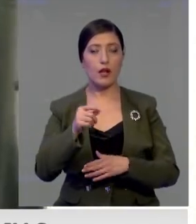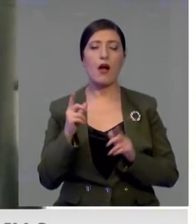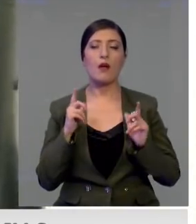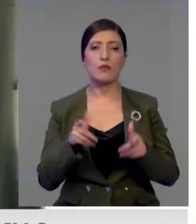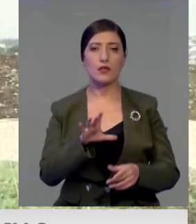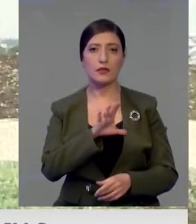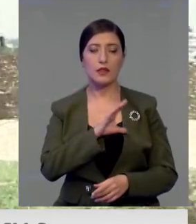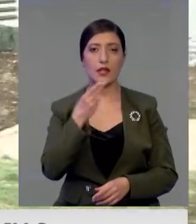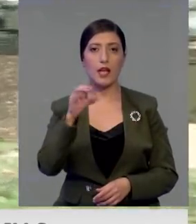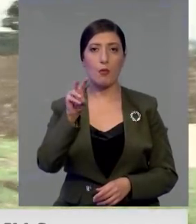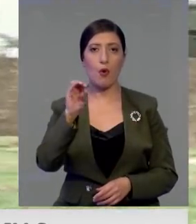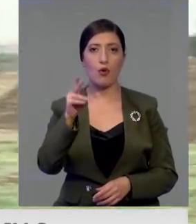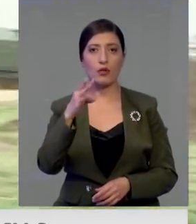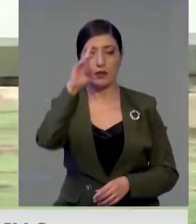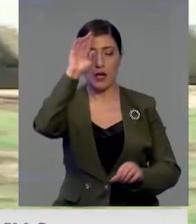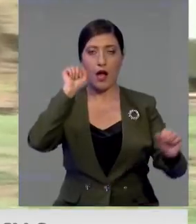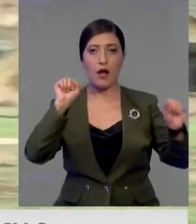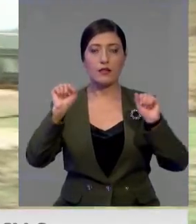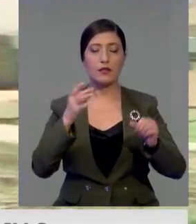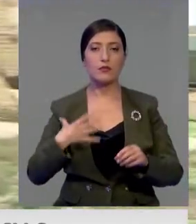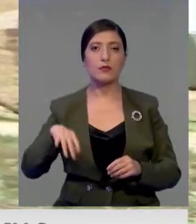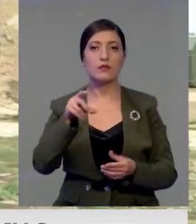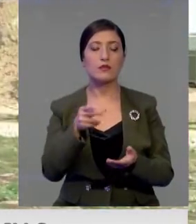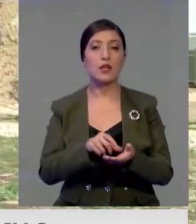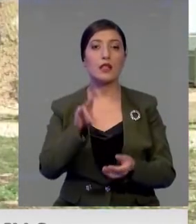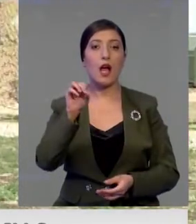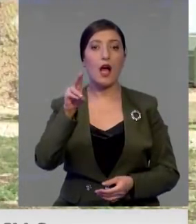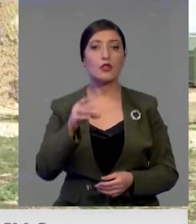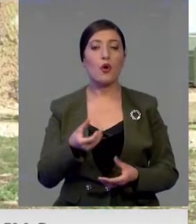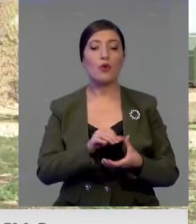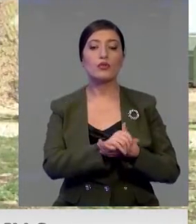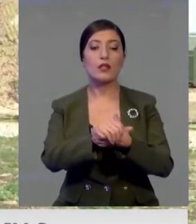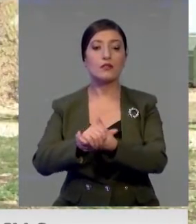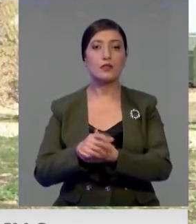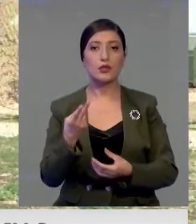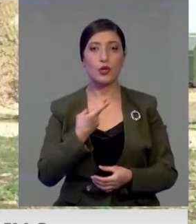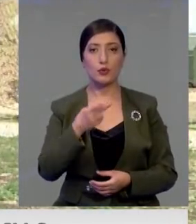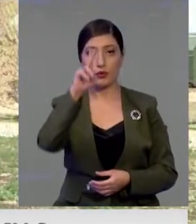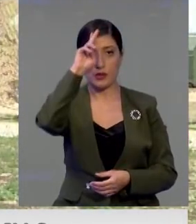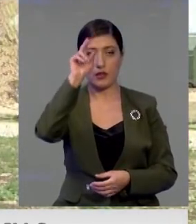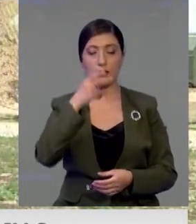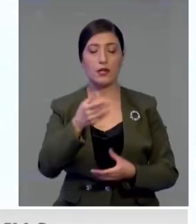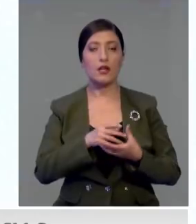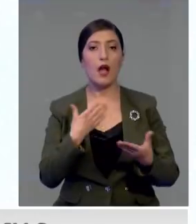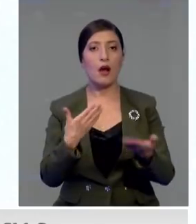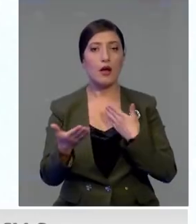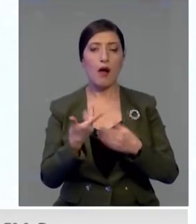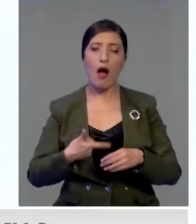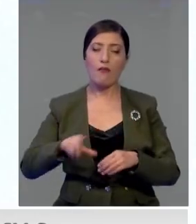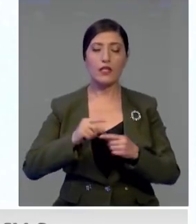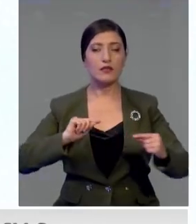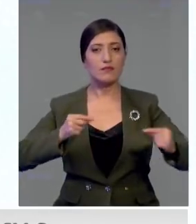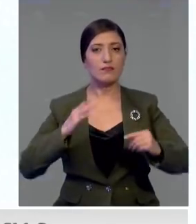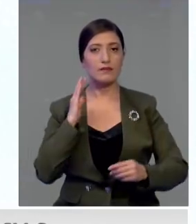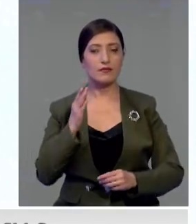քվեարկել ինչպես դեմոկրատները, այնպես էլ հանրապետականները։ ՆԱՏՕ-ում դաշնակից երկու երկրների միջև հարաբերությունները կարող են էլ ավելի սրվել,